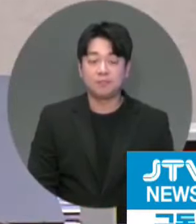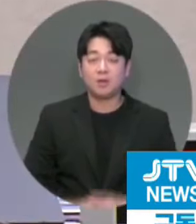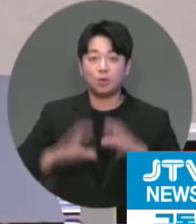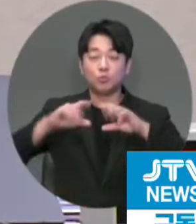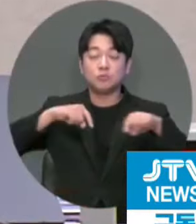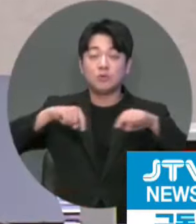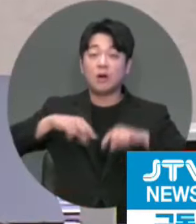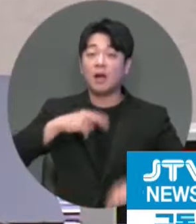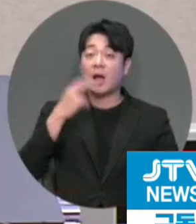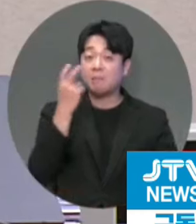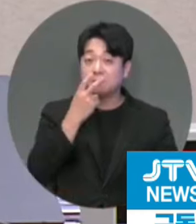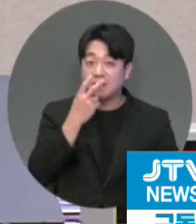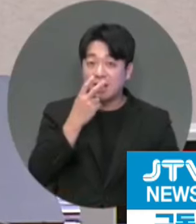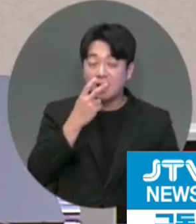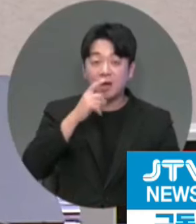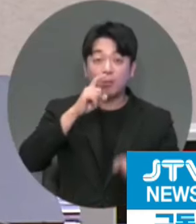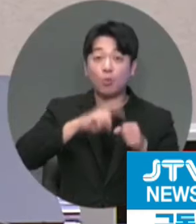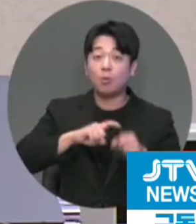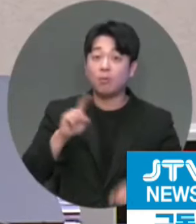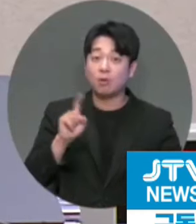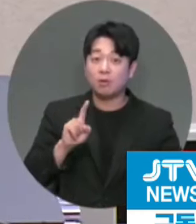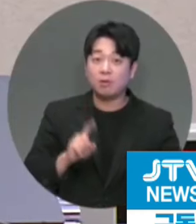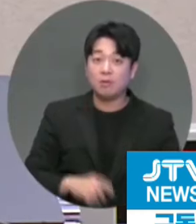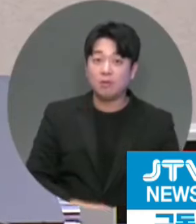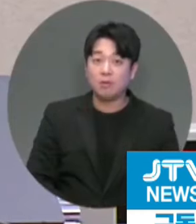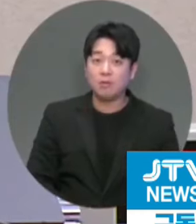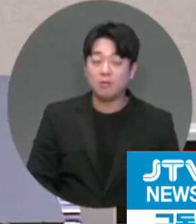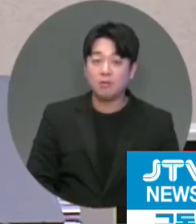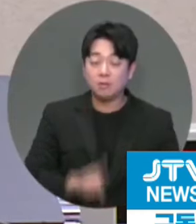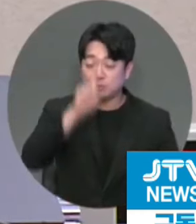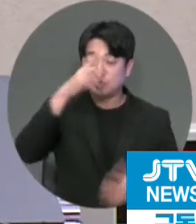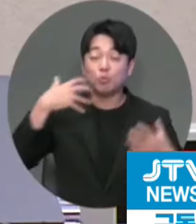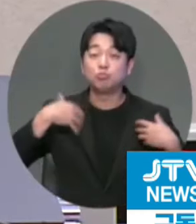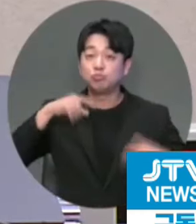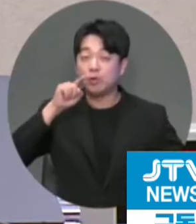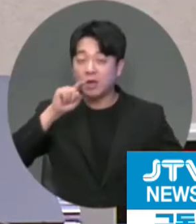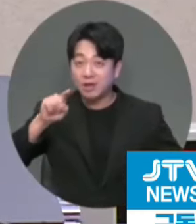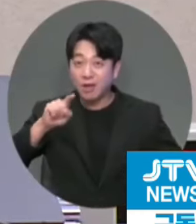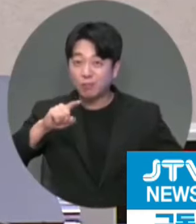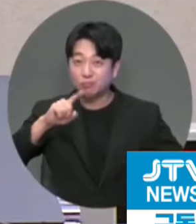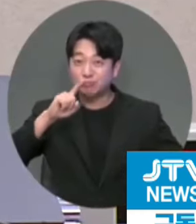국정감사가 부처에게 나쁜 것만은 아니에요. 왜냐하면